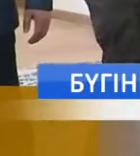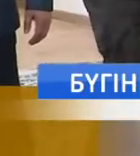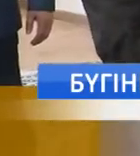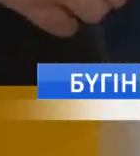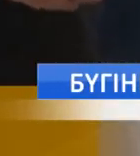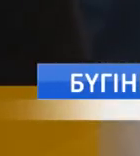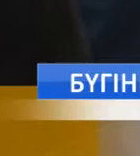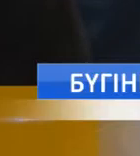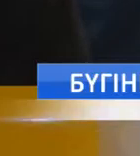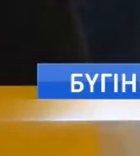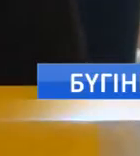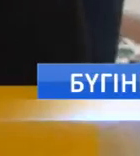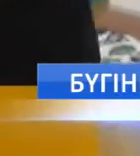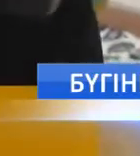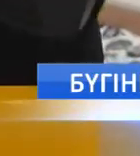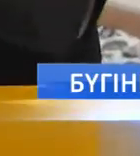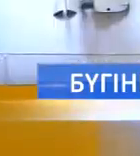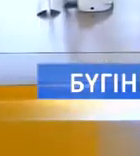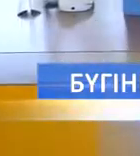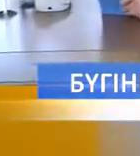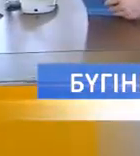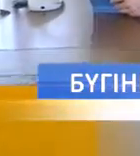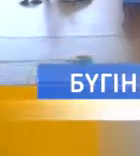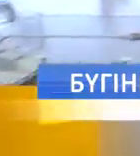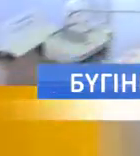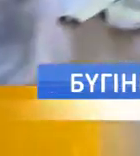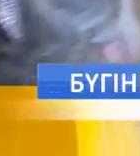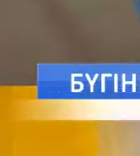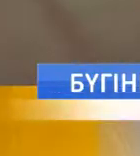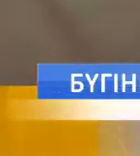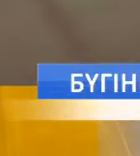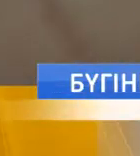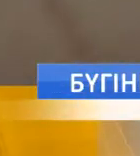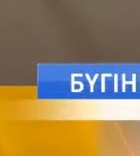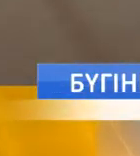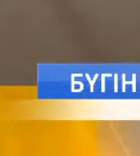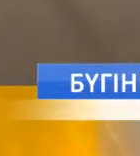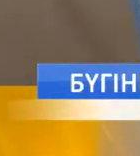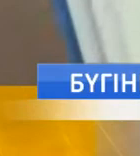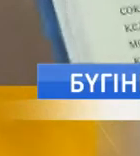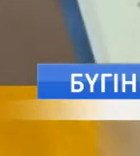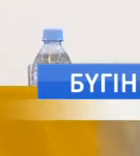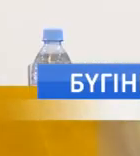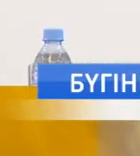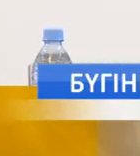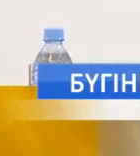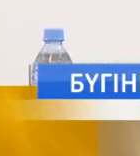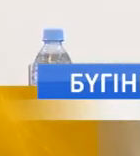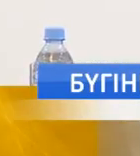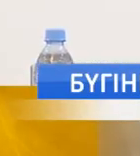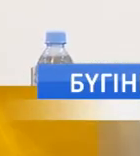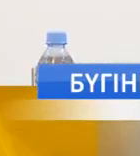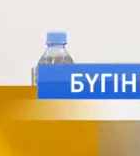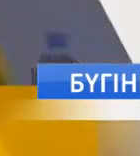Бүгін Талдықорғанда Қазақстан Республикасы мәжіліс депутаты Серік Үмбетовтің кітабы таныстырылды. Мемлекет және қоғам қайраткерінің еңбегі «Дала даналығы»